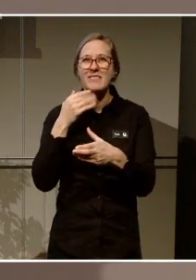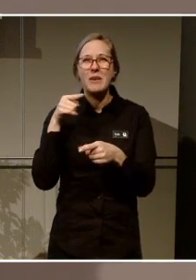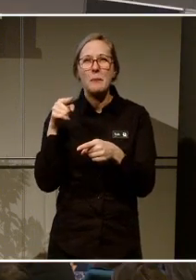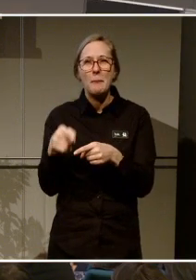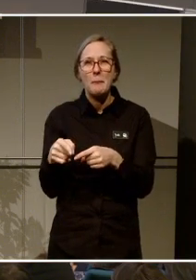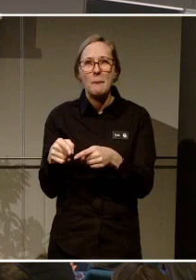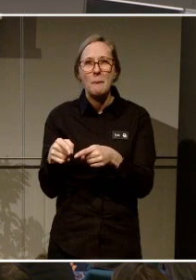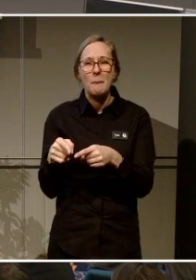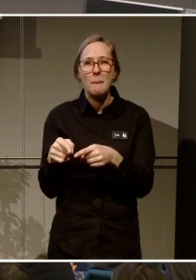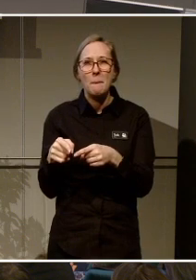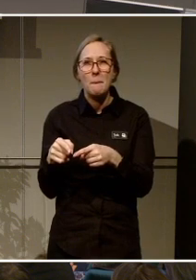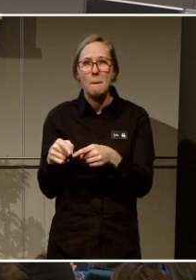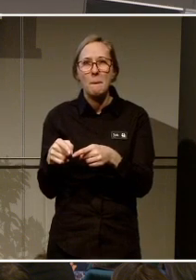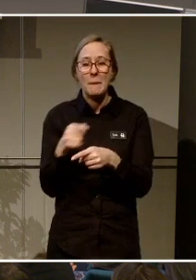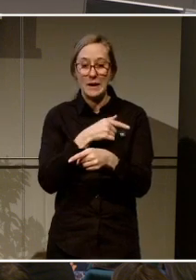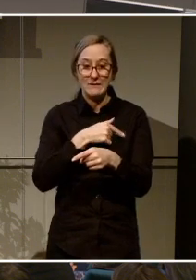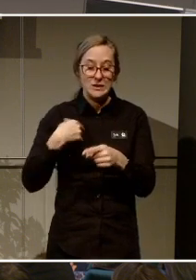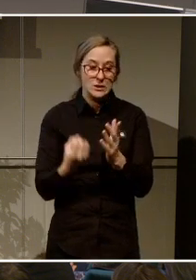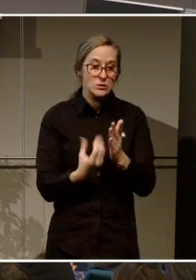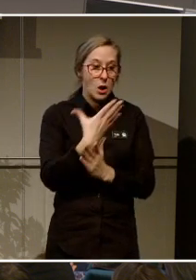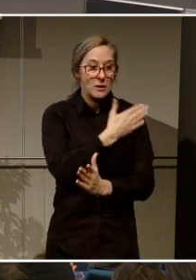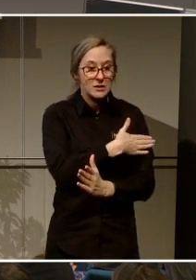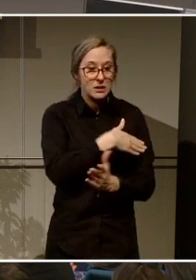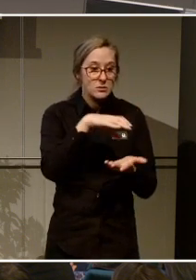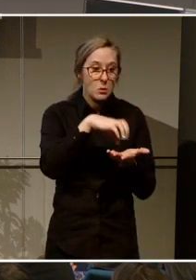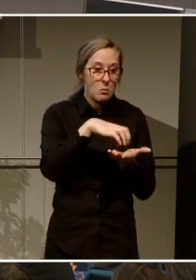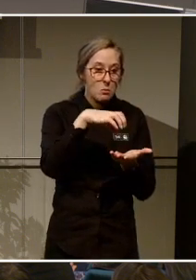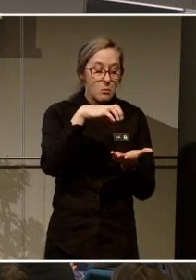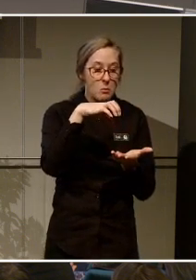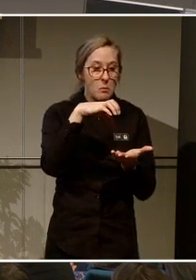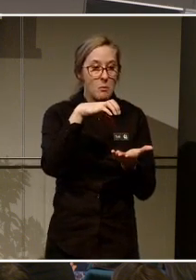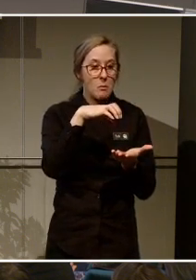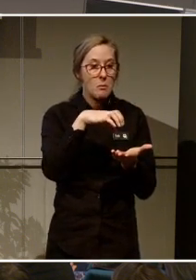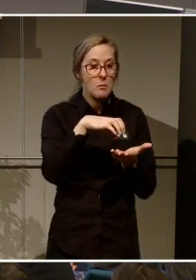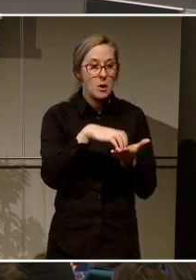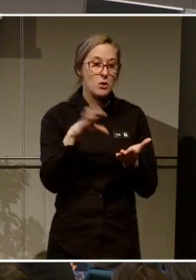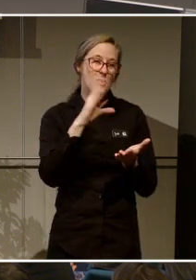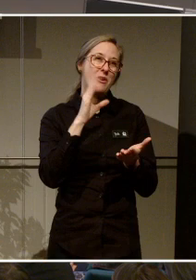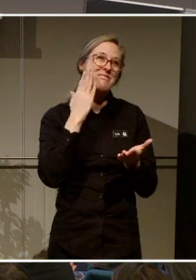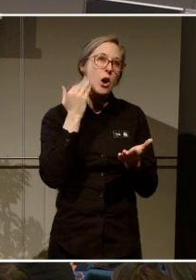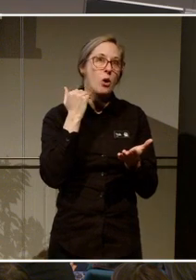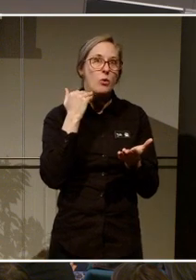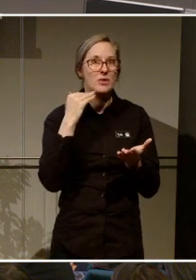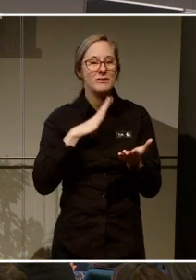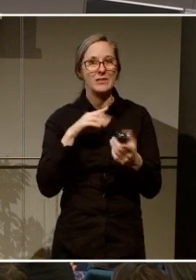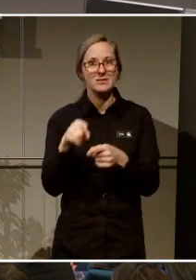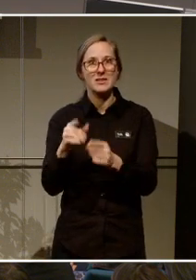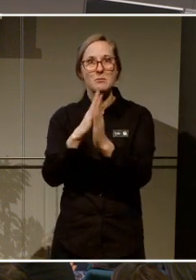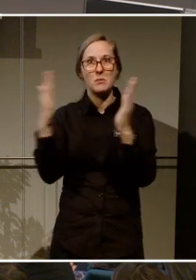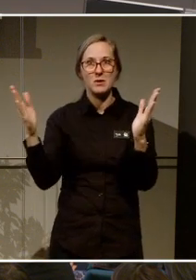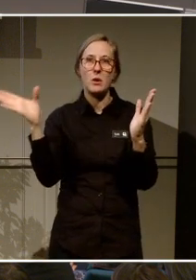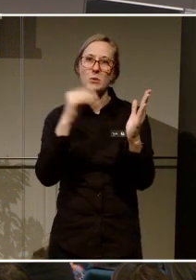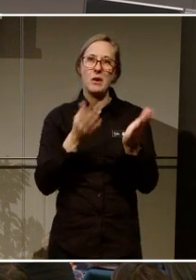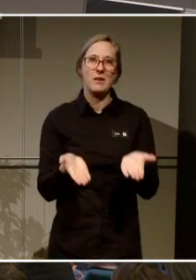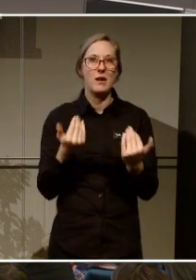då? Gör vi en massa tjänster i kommunerna som, när de fanns på biblioteket så var det väldigt enkelt, för det var de som kunde gå